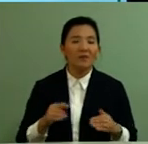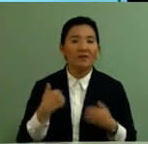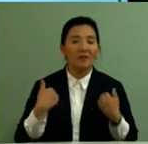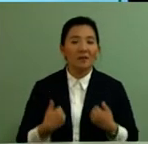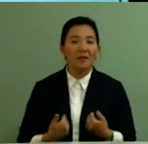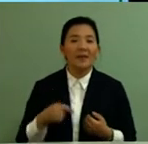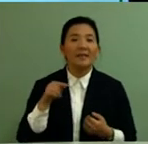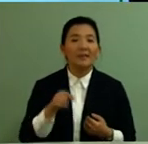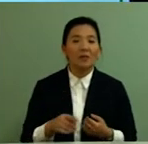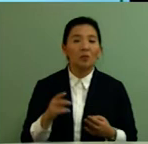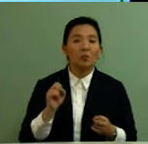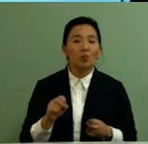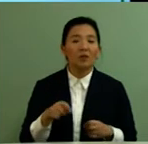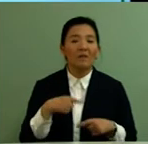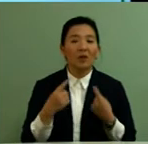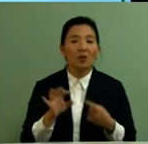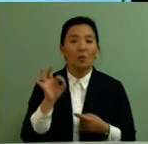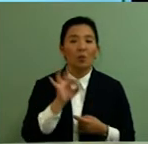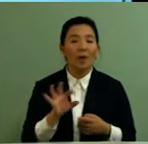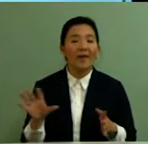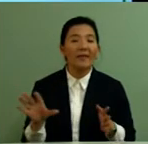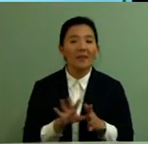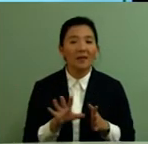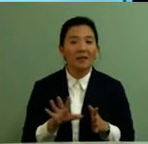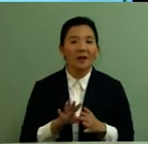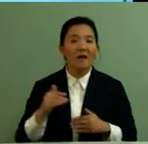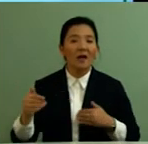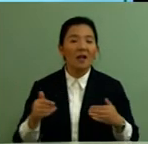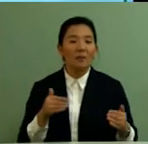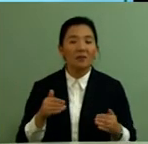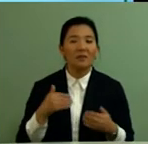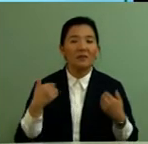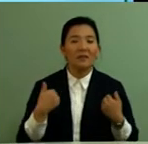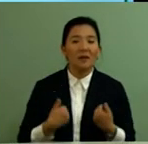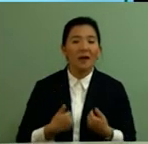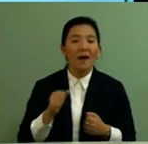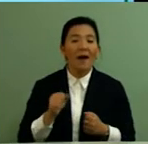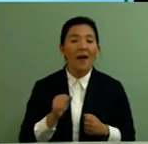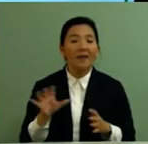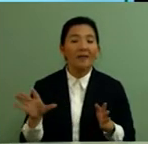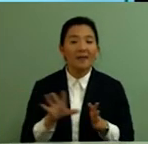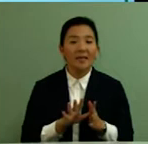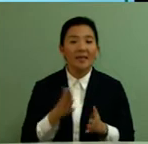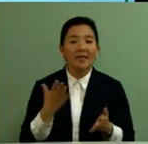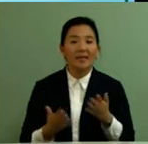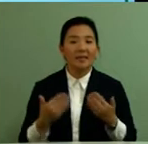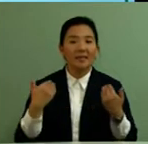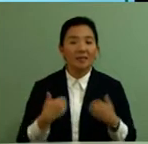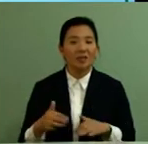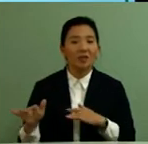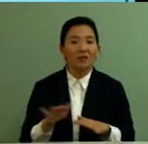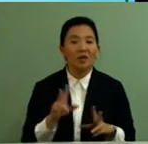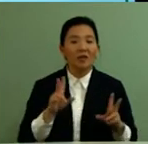тела. Здесь мы уже будем говорить про энергию колеблющегося тела. А энергия, если тело